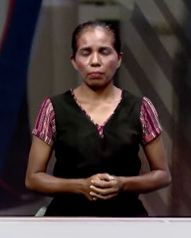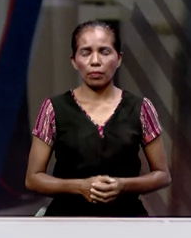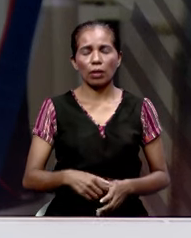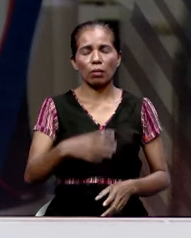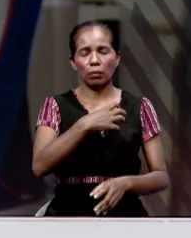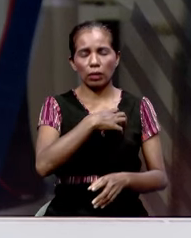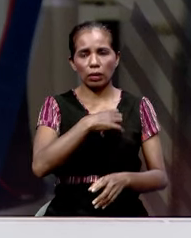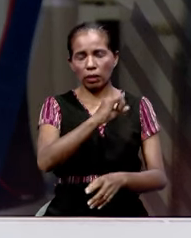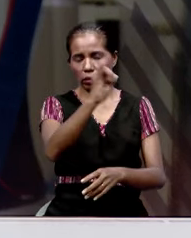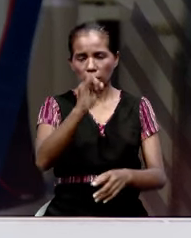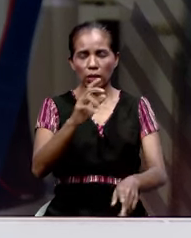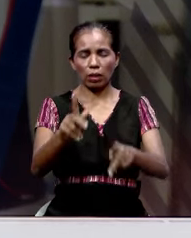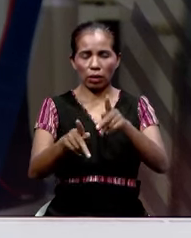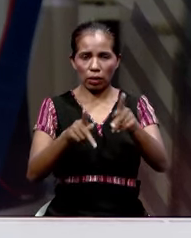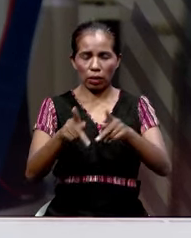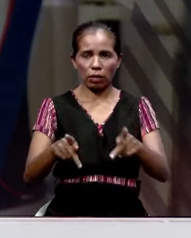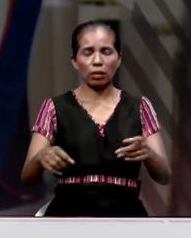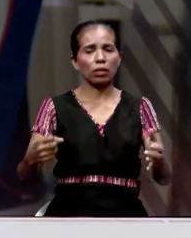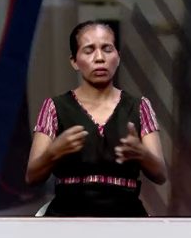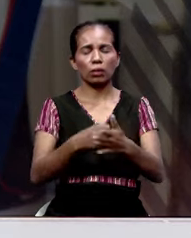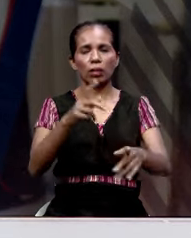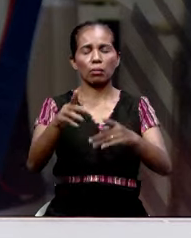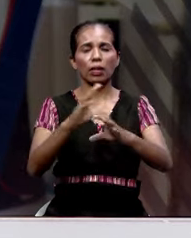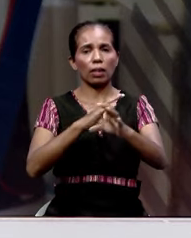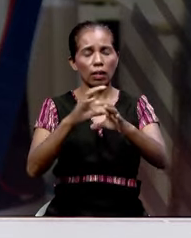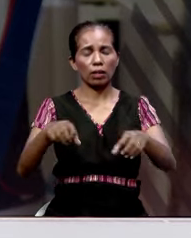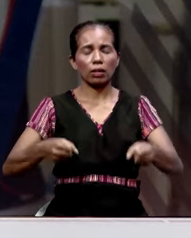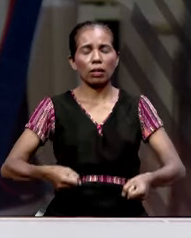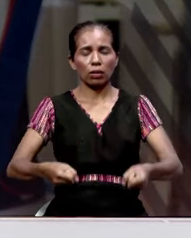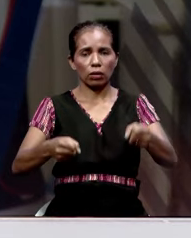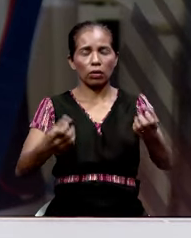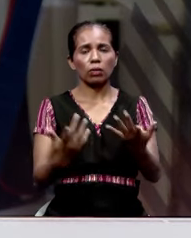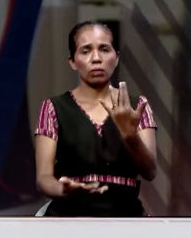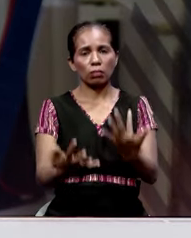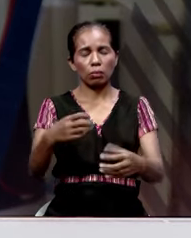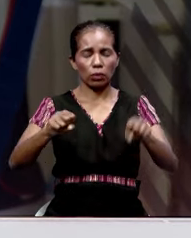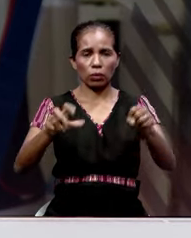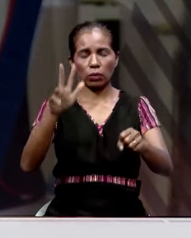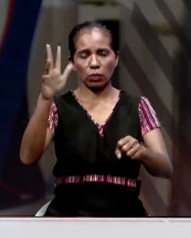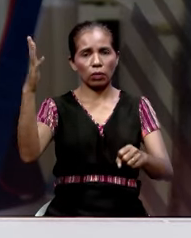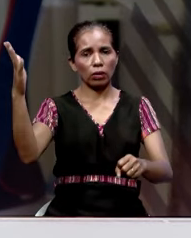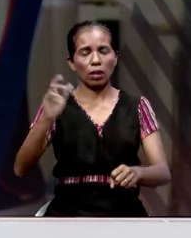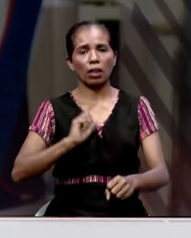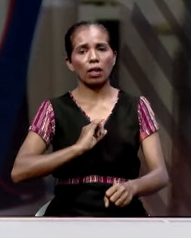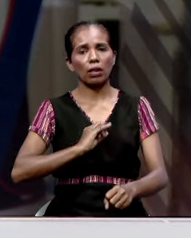Penitel identifica un autor nebe soke vendedor nia carroza no suno motorizada tolu iha area elo clarang.